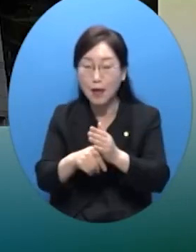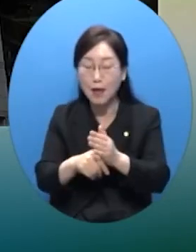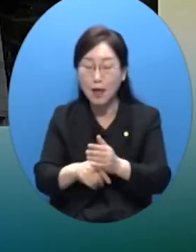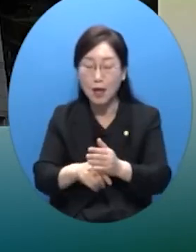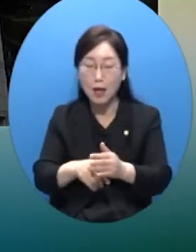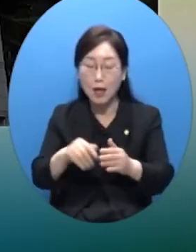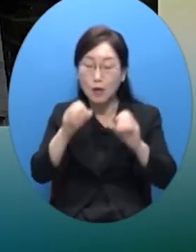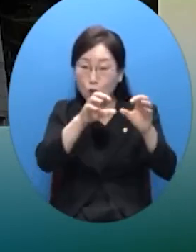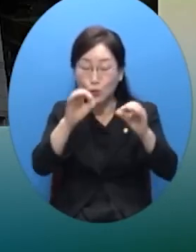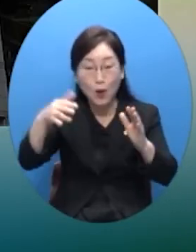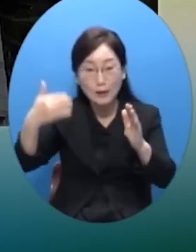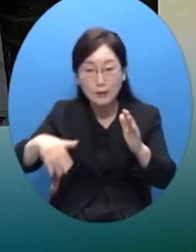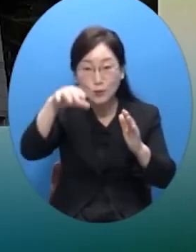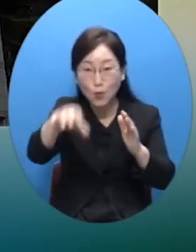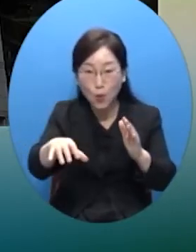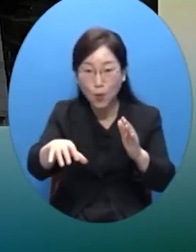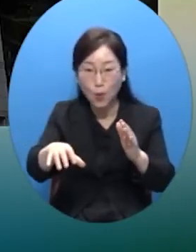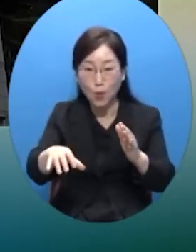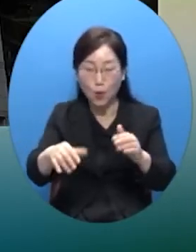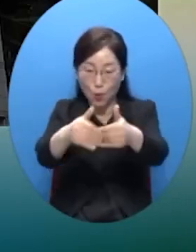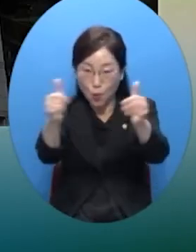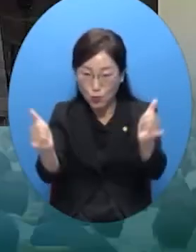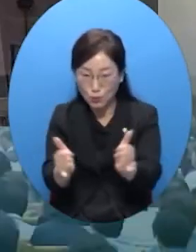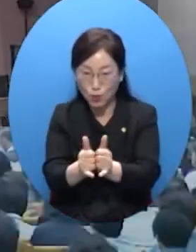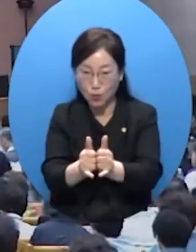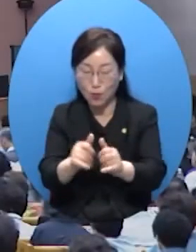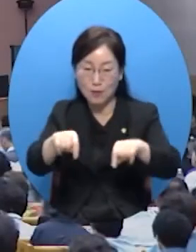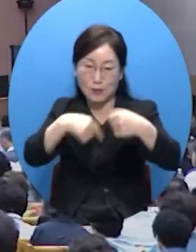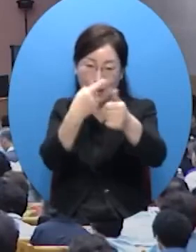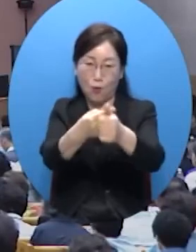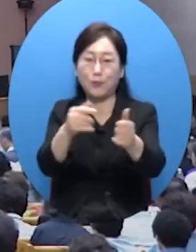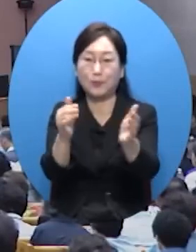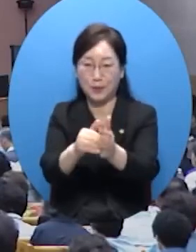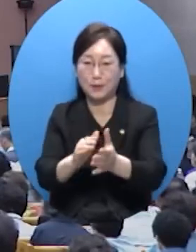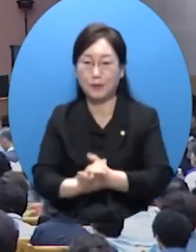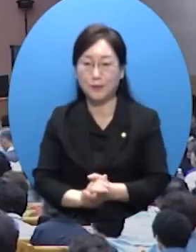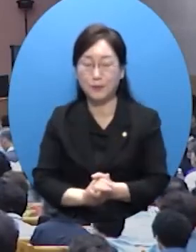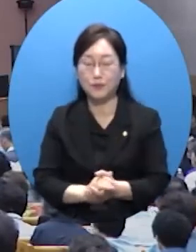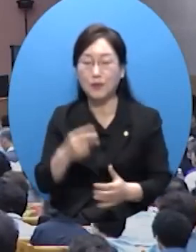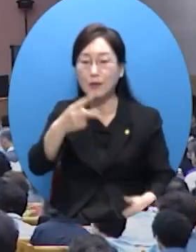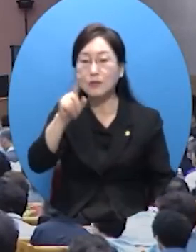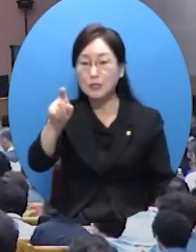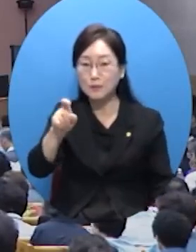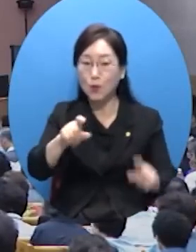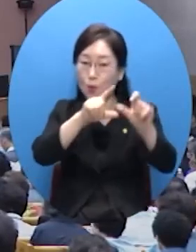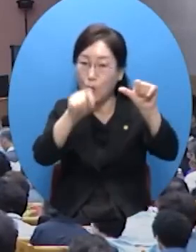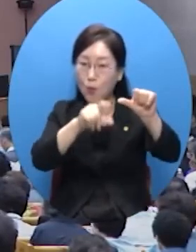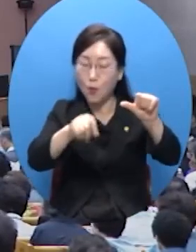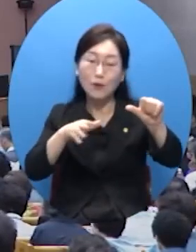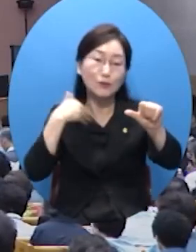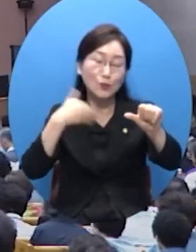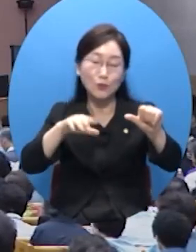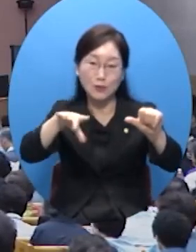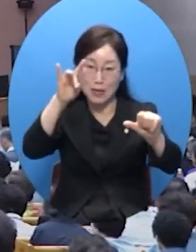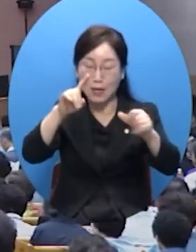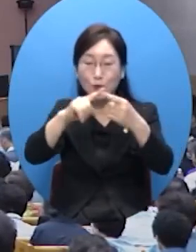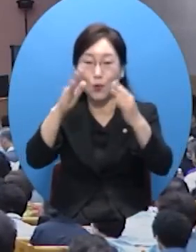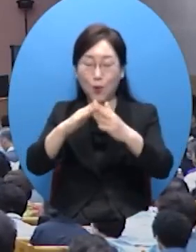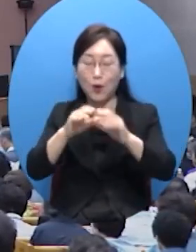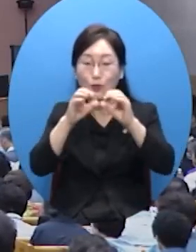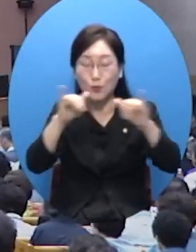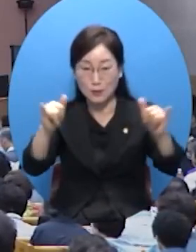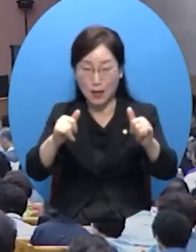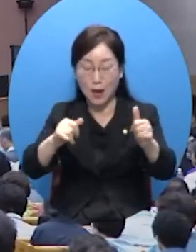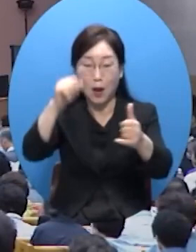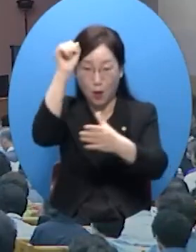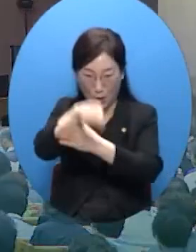종족 선교공동체인 커미션에 선교사로 가입을 했습니다. 2010년 5월 달에 의정부 제1교회에서 선교사로 인준을 받고